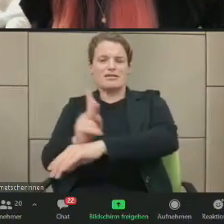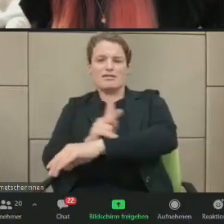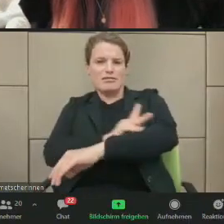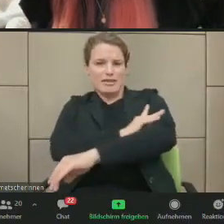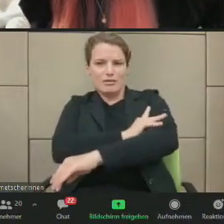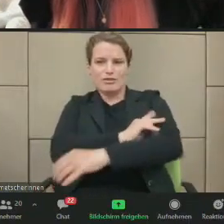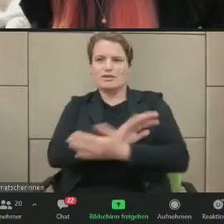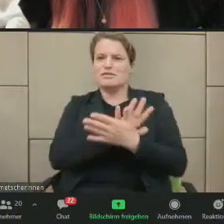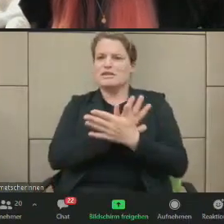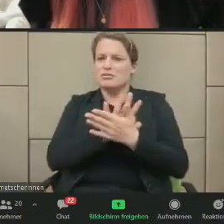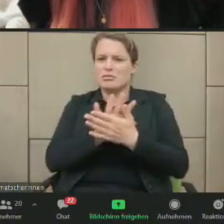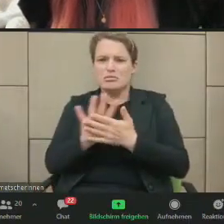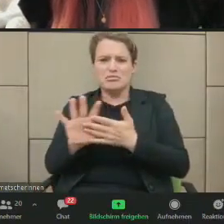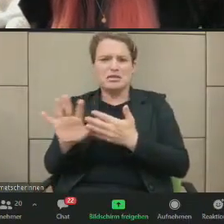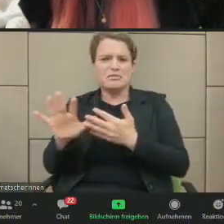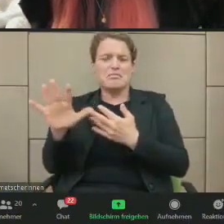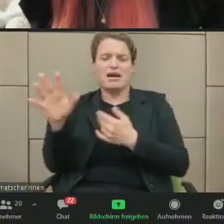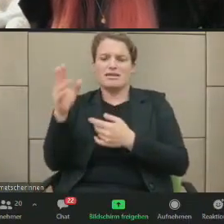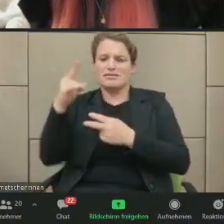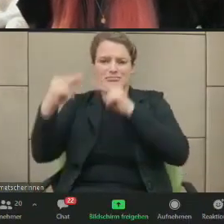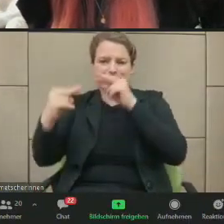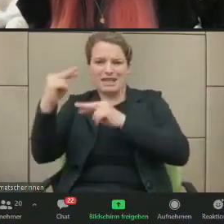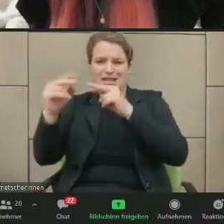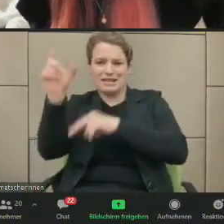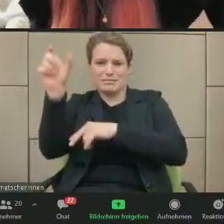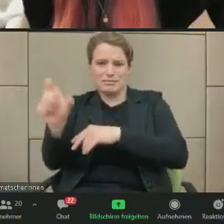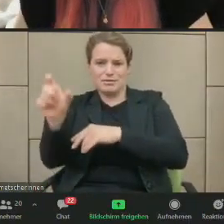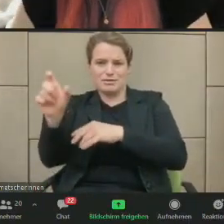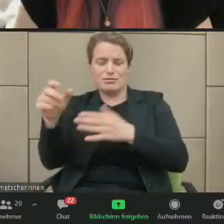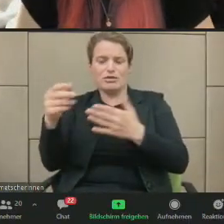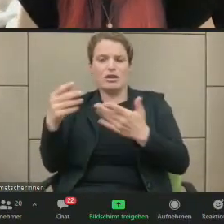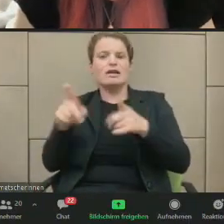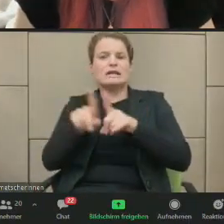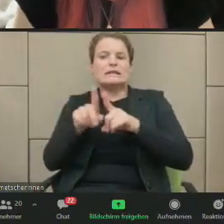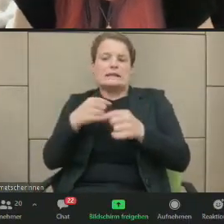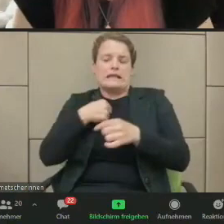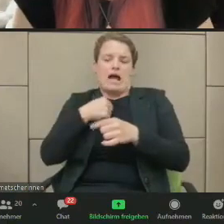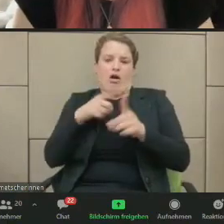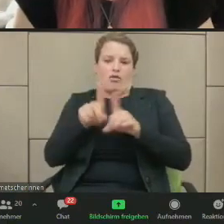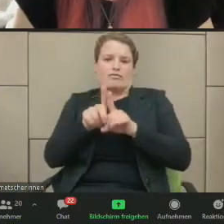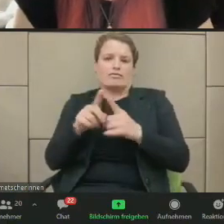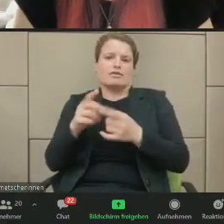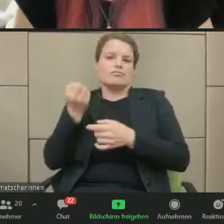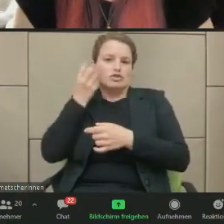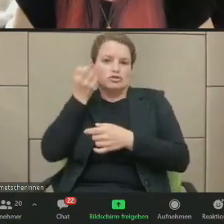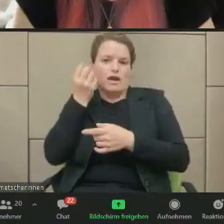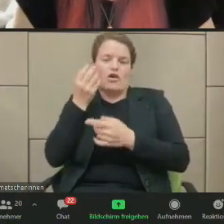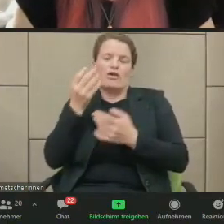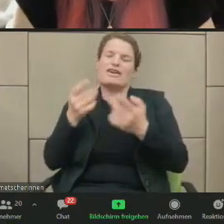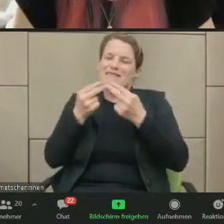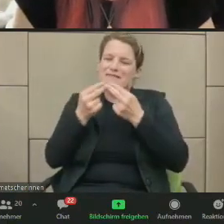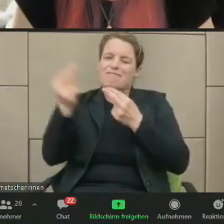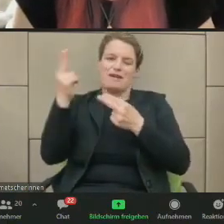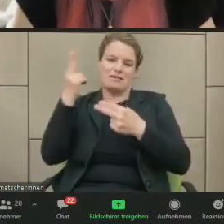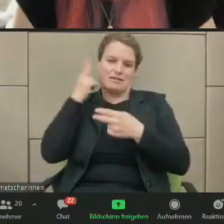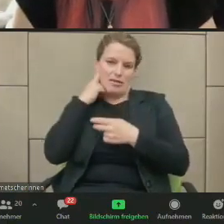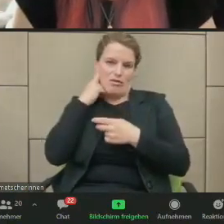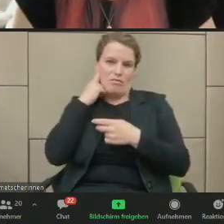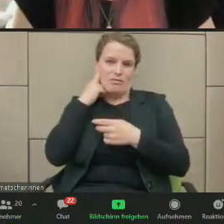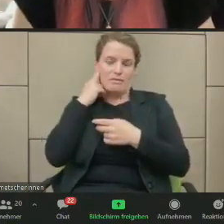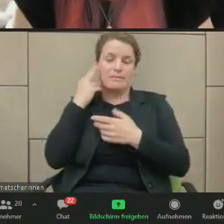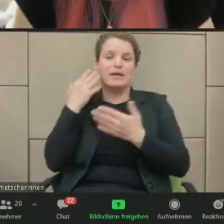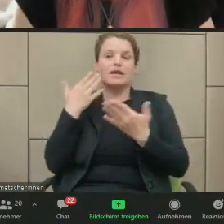Leute kennengelernt habe. Ich bin selber an Taubheitgrenzen schwerhörig und weiß nur ungefähr, was es heißt,